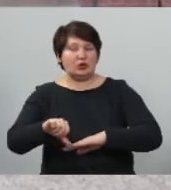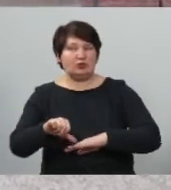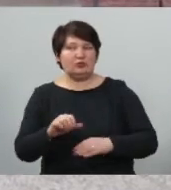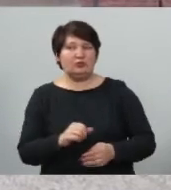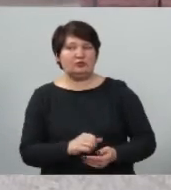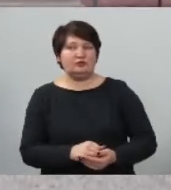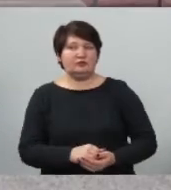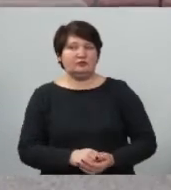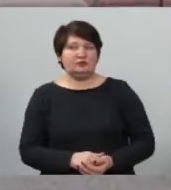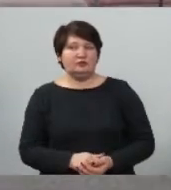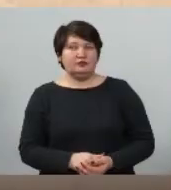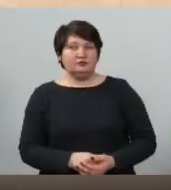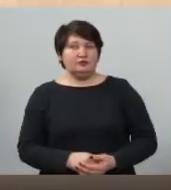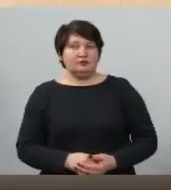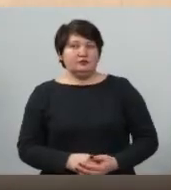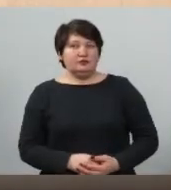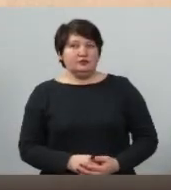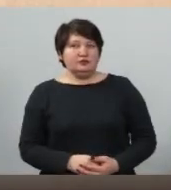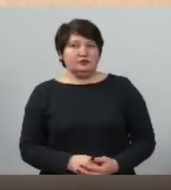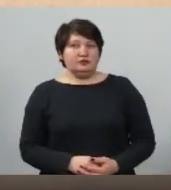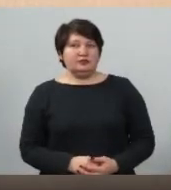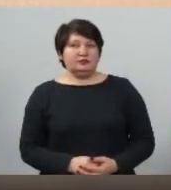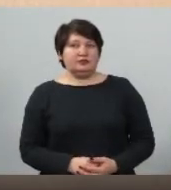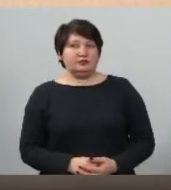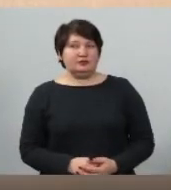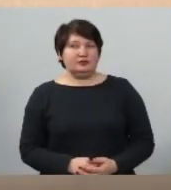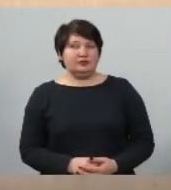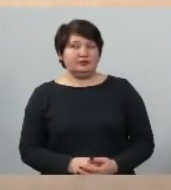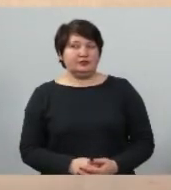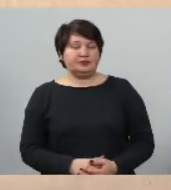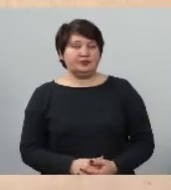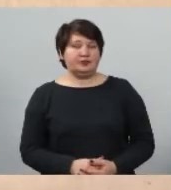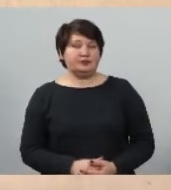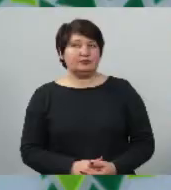Букатюк, Назар Вінтоню. Новини на Суспільному. Івано-Франківськ.